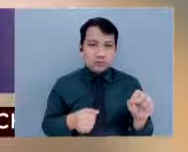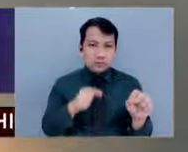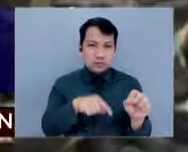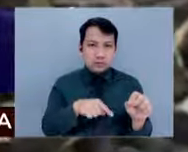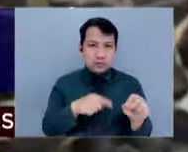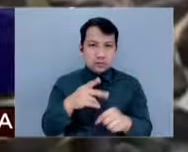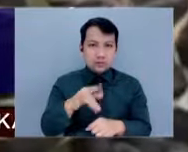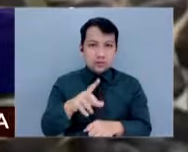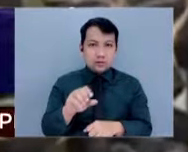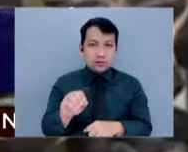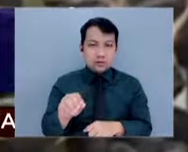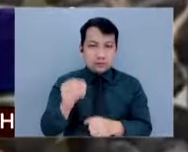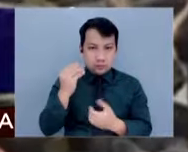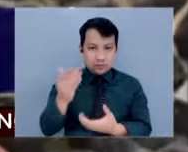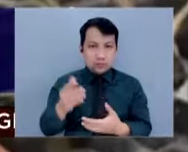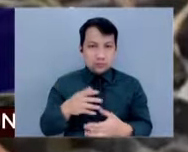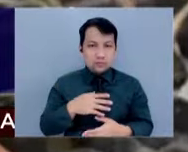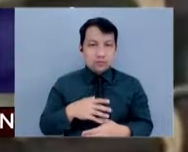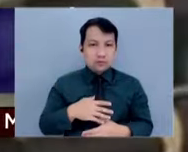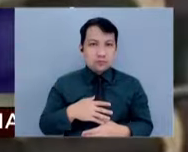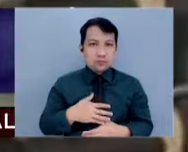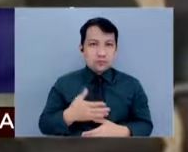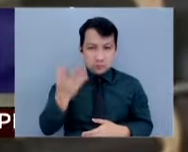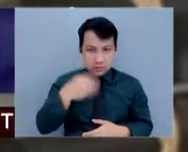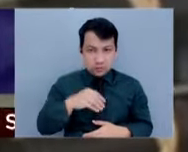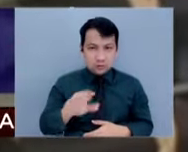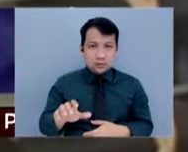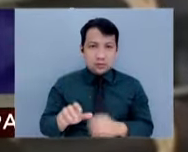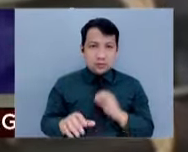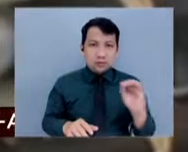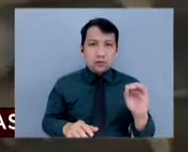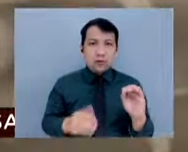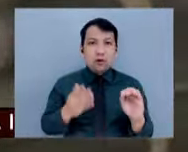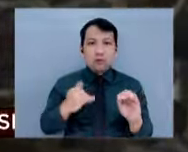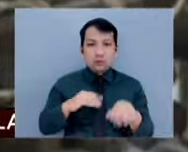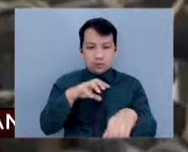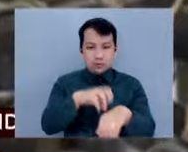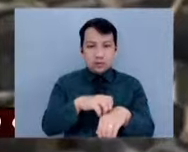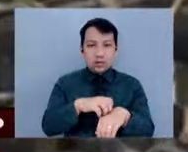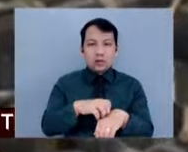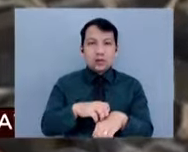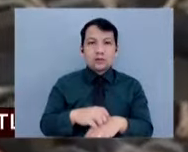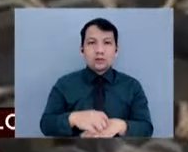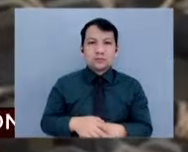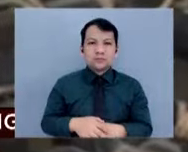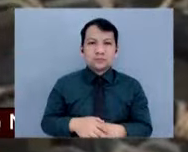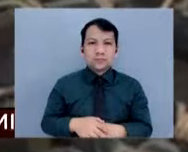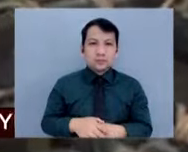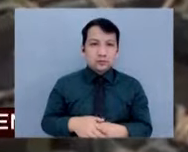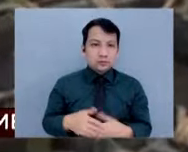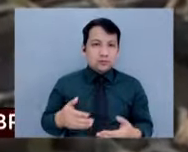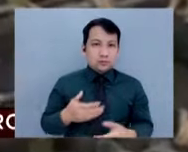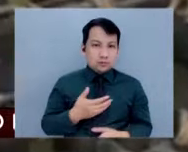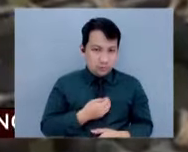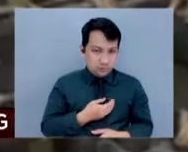na si Anthony Solares na babahala para sa sarili dahil kinagat siya nito. Mauricio Cavado, kahit pa